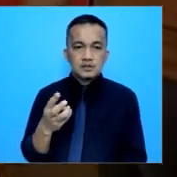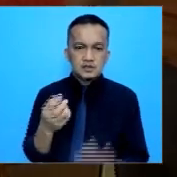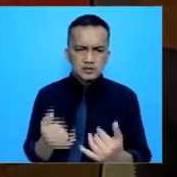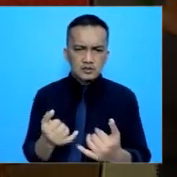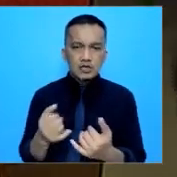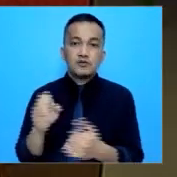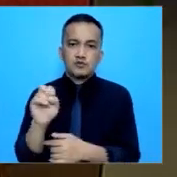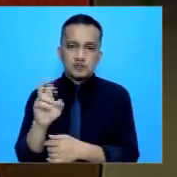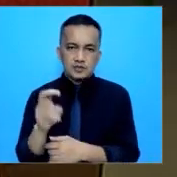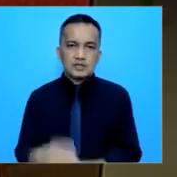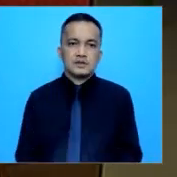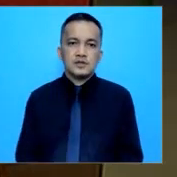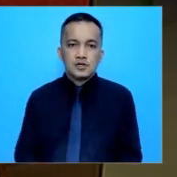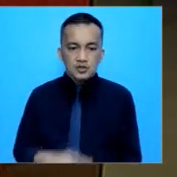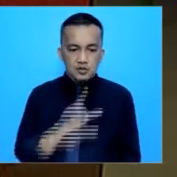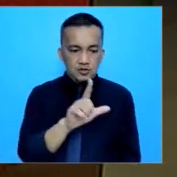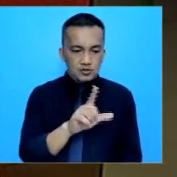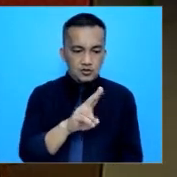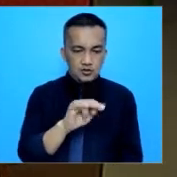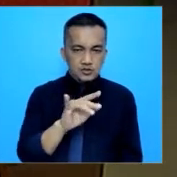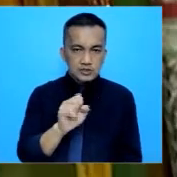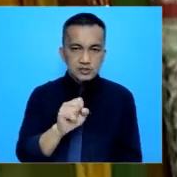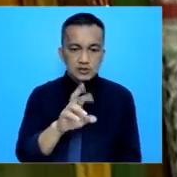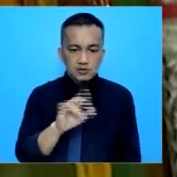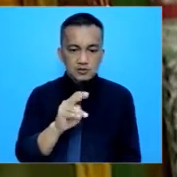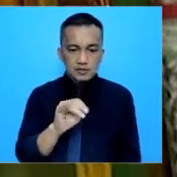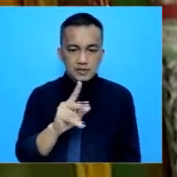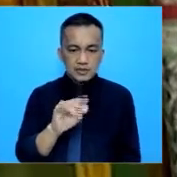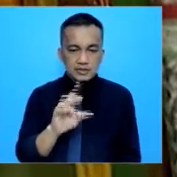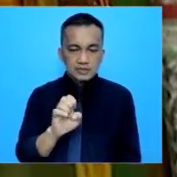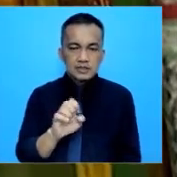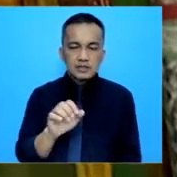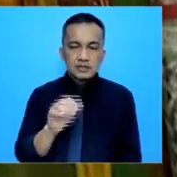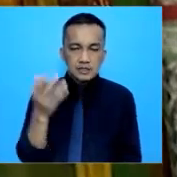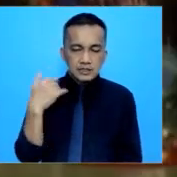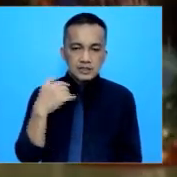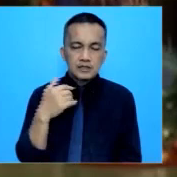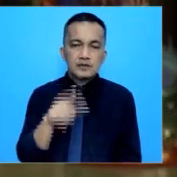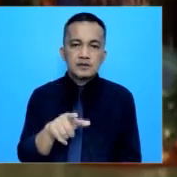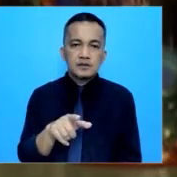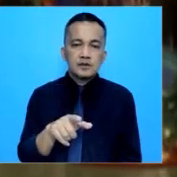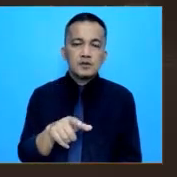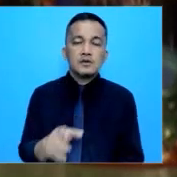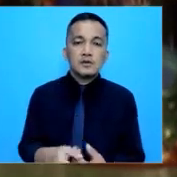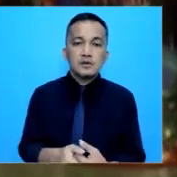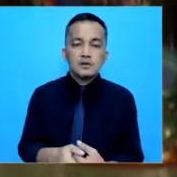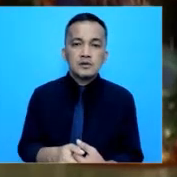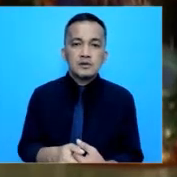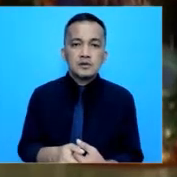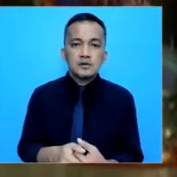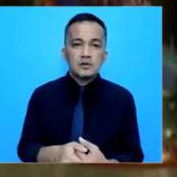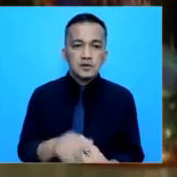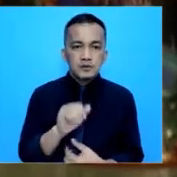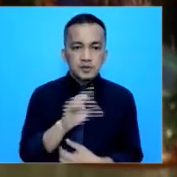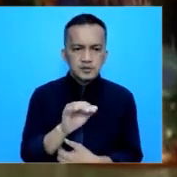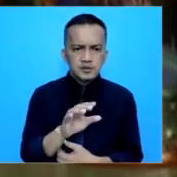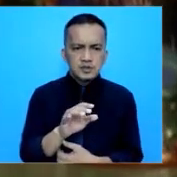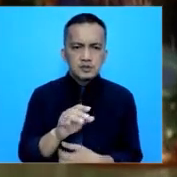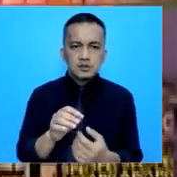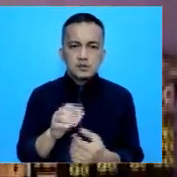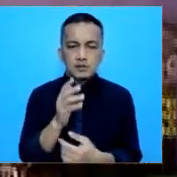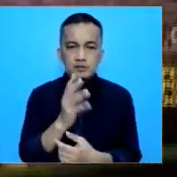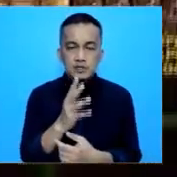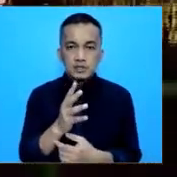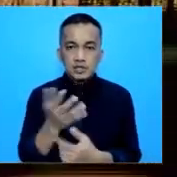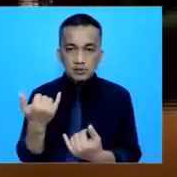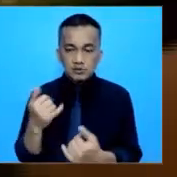na. Ang Lucy's at Roman Candles na dating nasa 50 pesos ang isa, naglalaro na ang presyo mula 60 hanggang 120 pesos. Ang Small